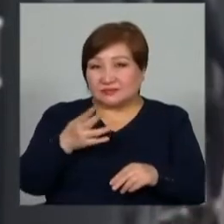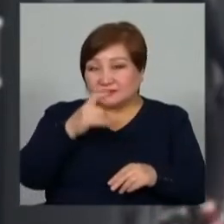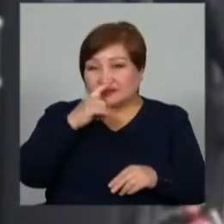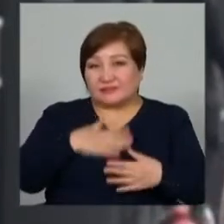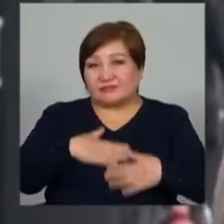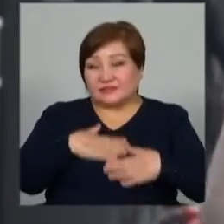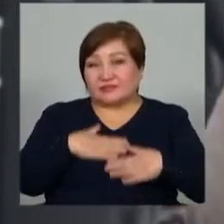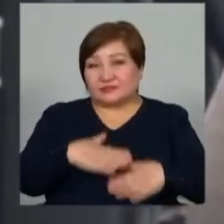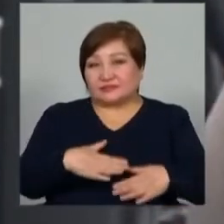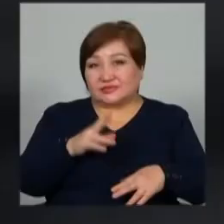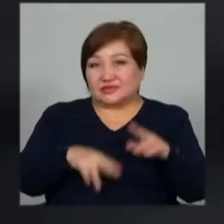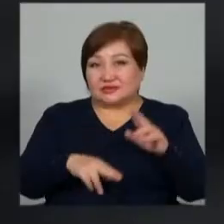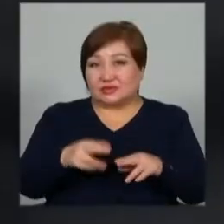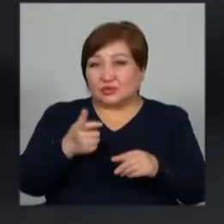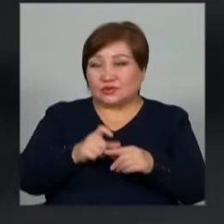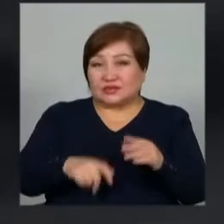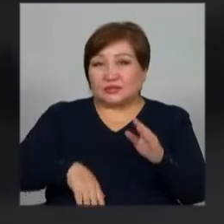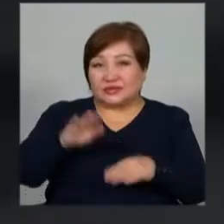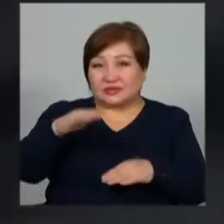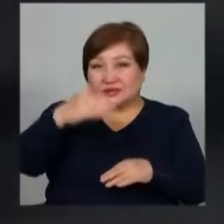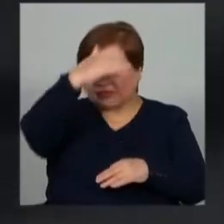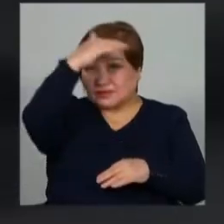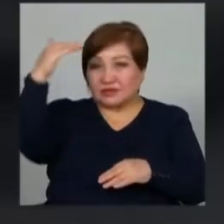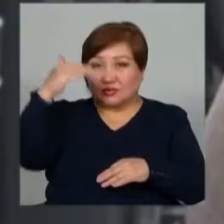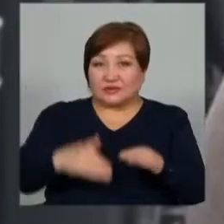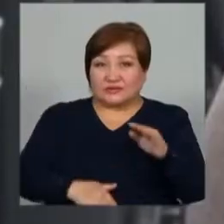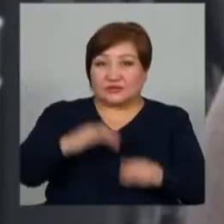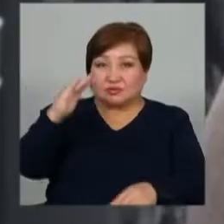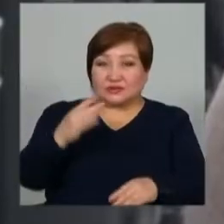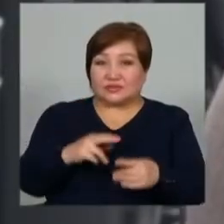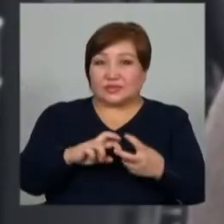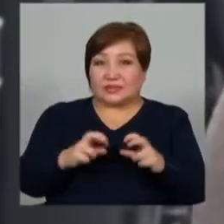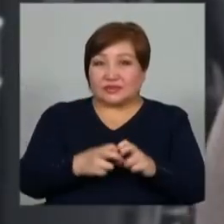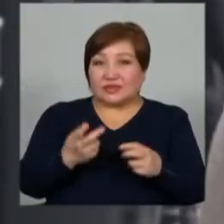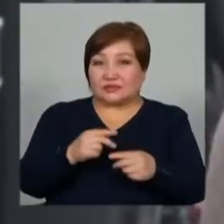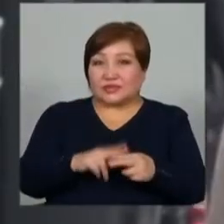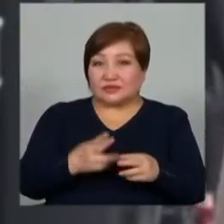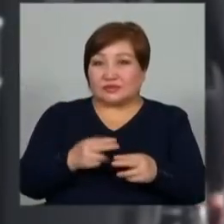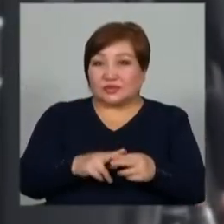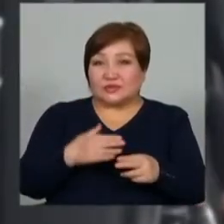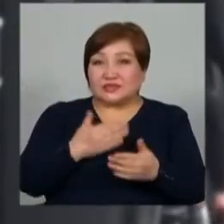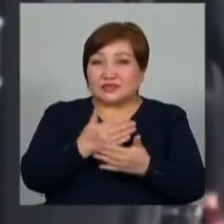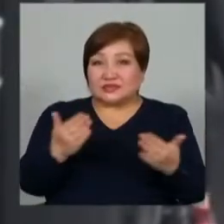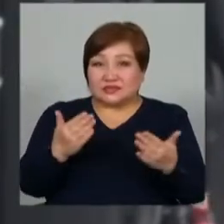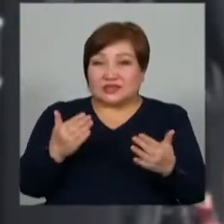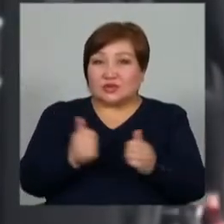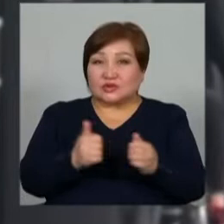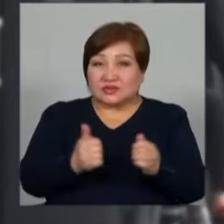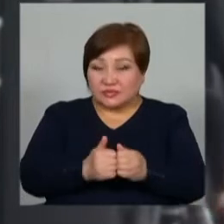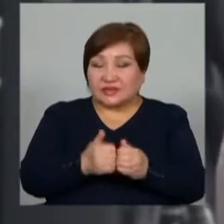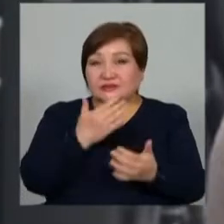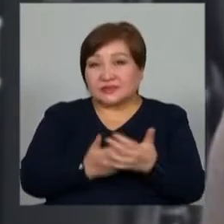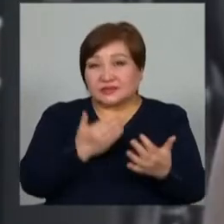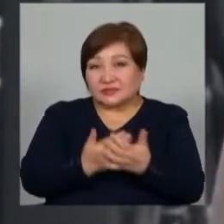Біріншіден потолоктар өте биік. Қазір енді осындай сақ деп проблемалар шығып жатыр. Енді қазір көршілермен үлмені ақылдасып,